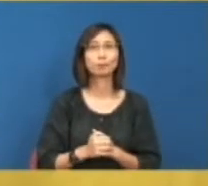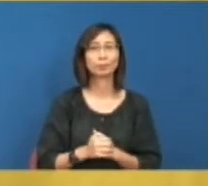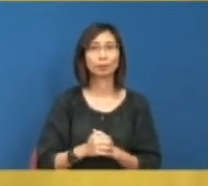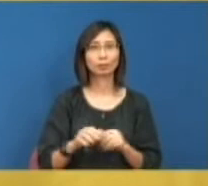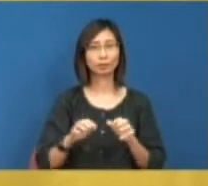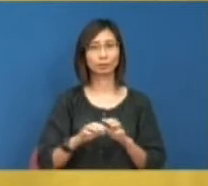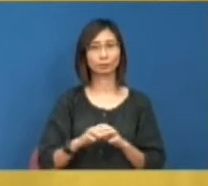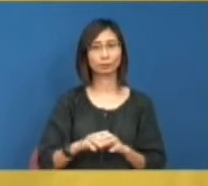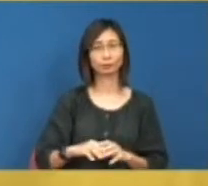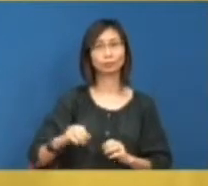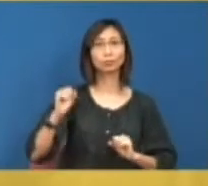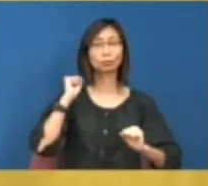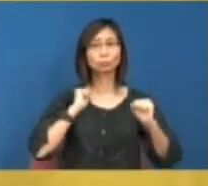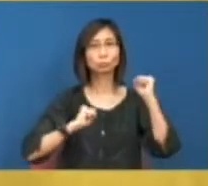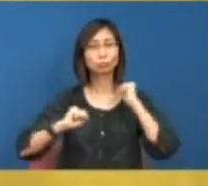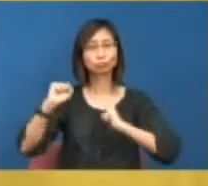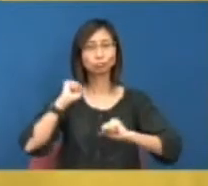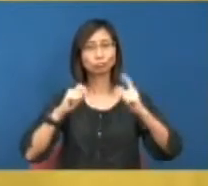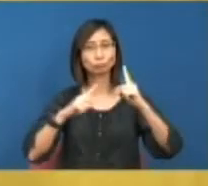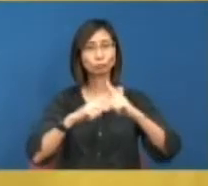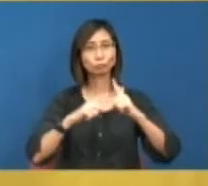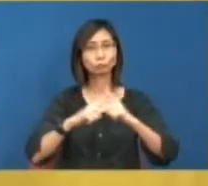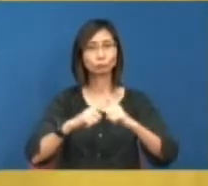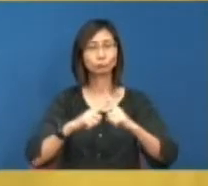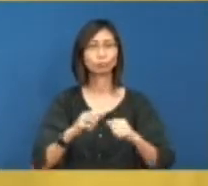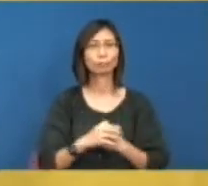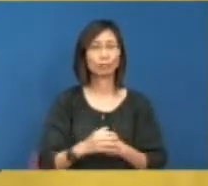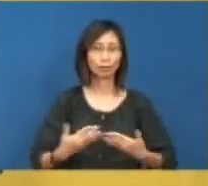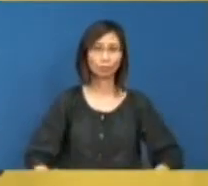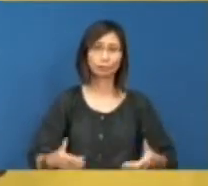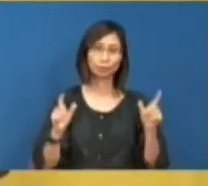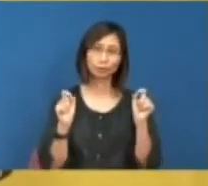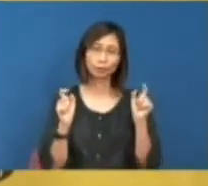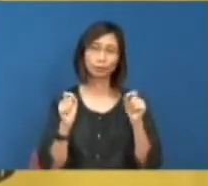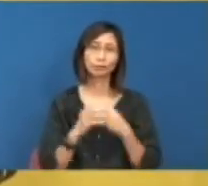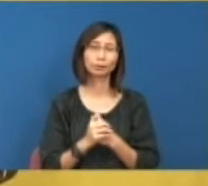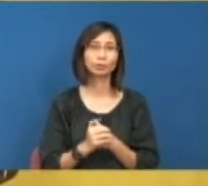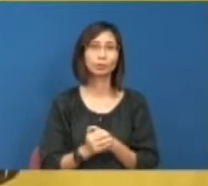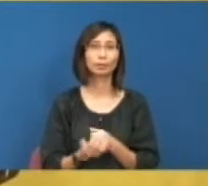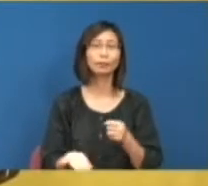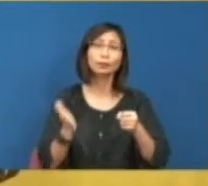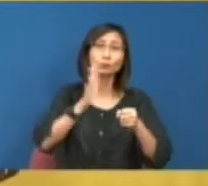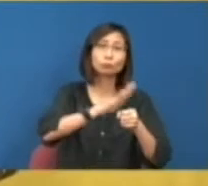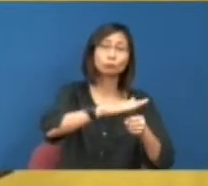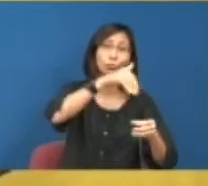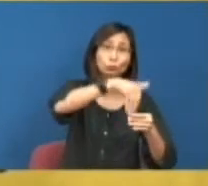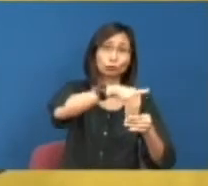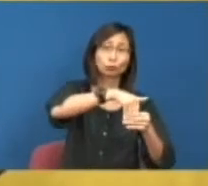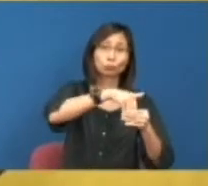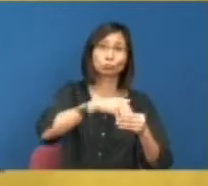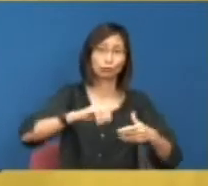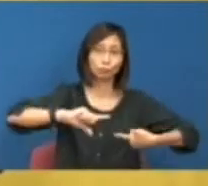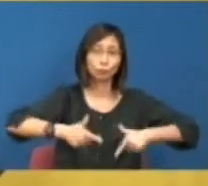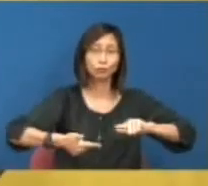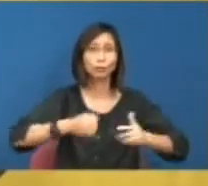時期暫時過咗，因為冇迫切性。今日解釋係非常之重要嘅，就係解釋替死方案嘅嚴重